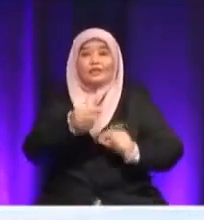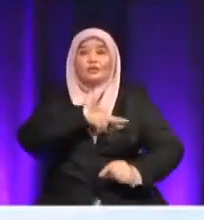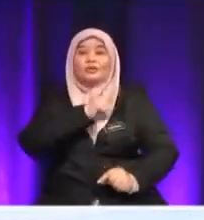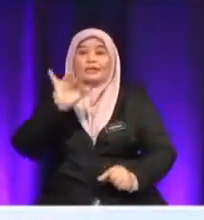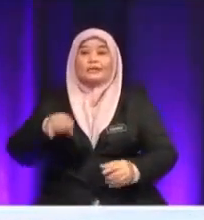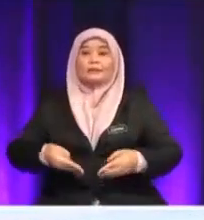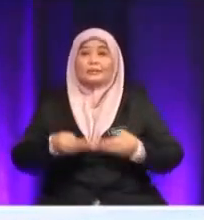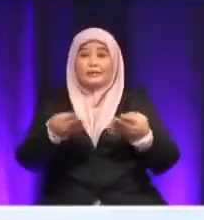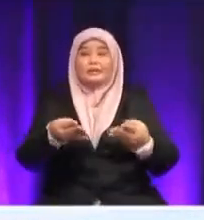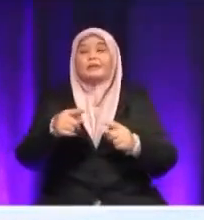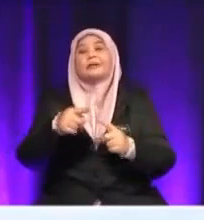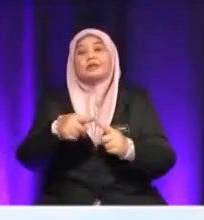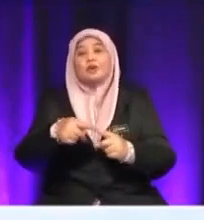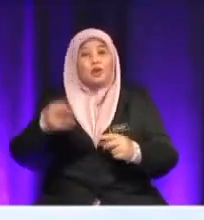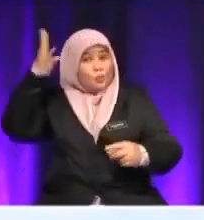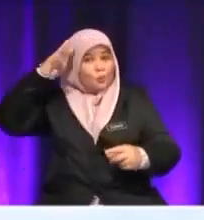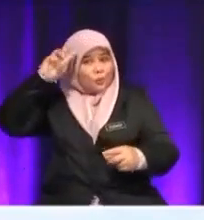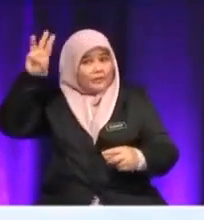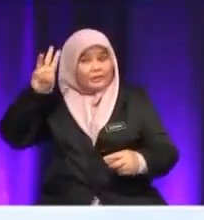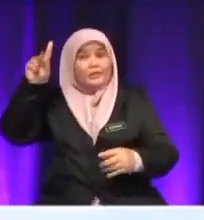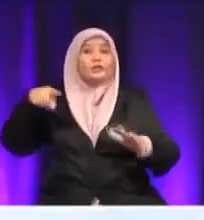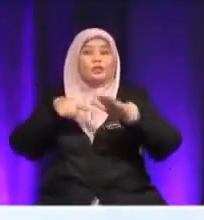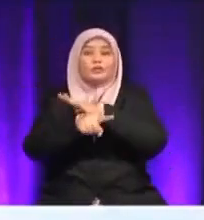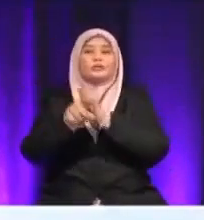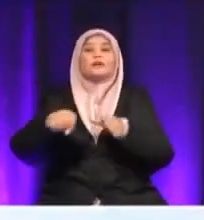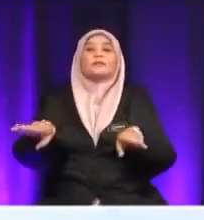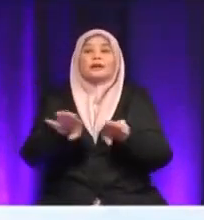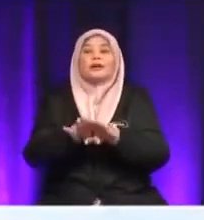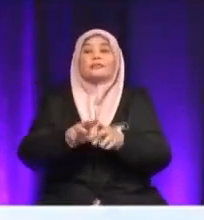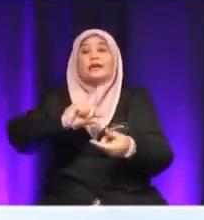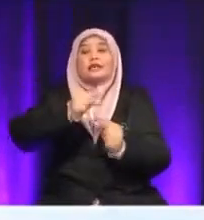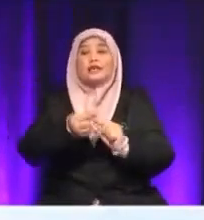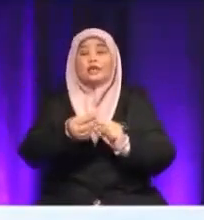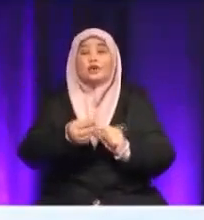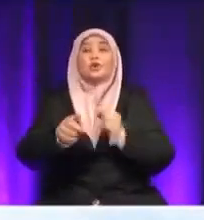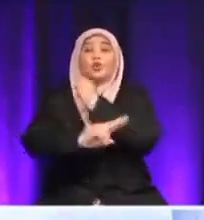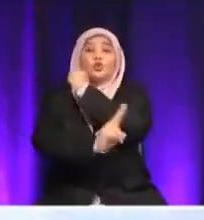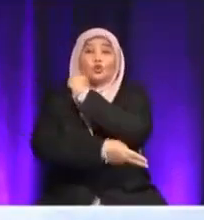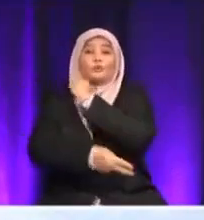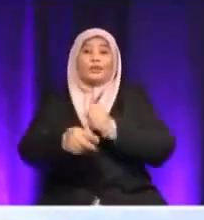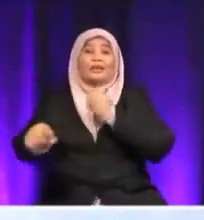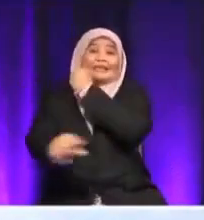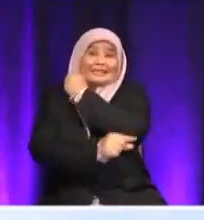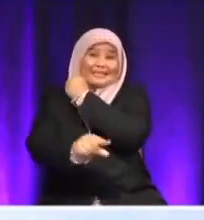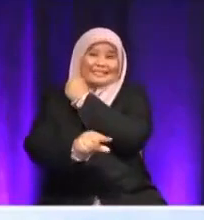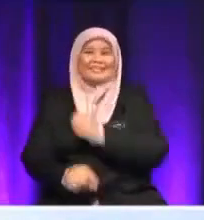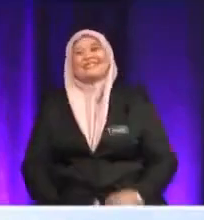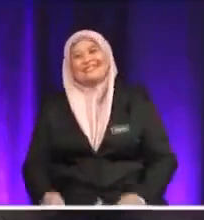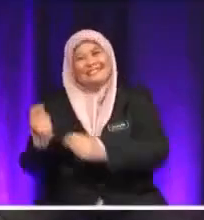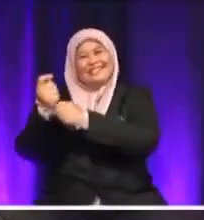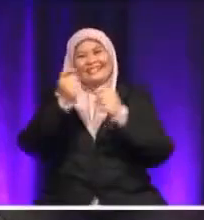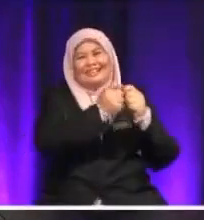bagi kepada waris yang dibunuh sebagai menggantikan hukum kisas, Ustaz. Ya, betul. Tahniah, Hakim.